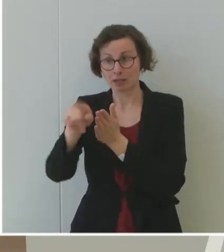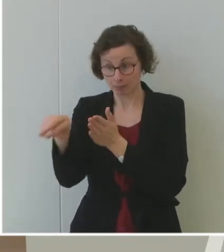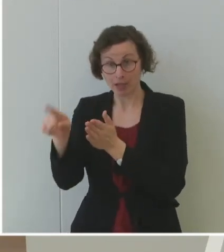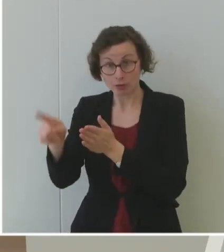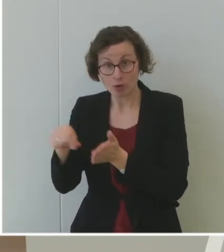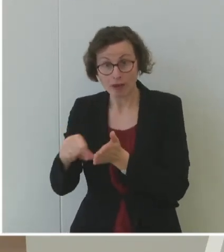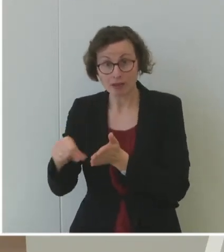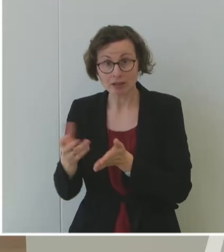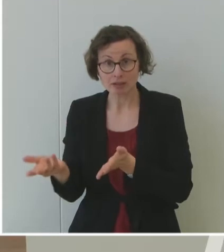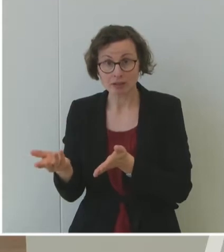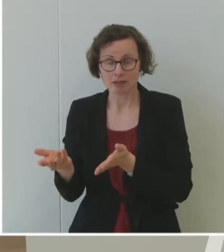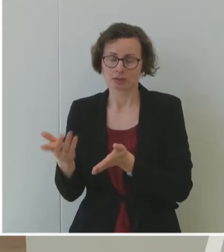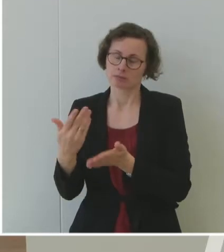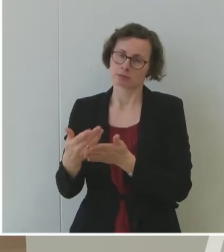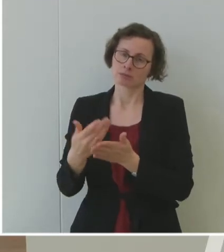weiterzahlen.